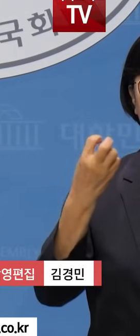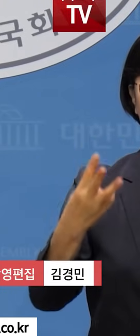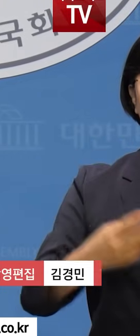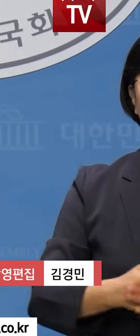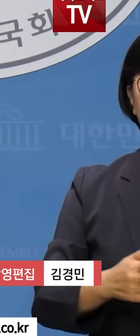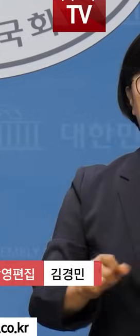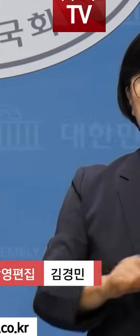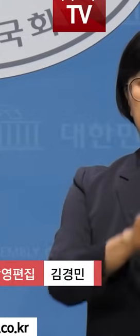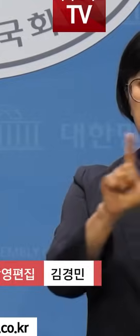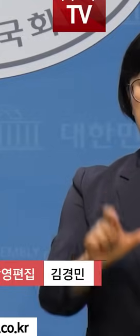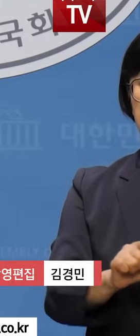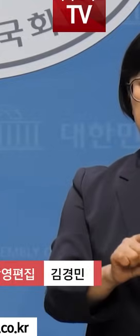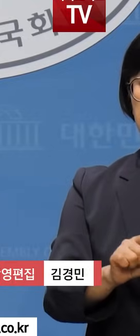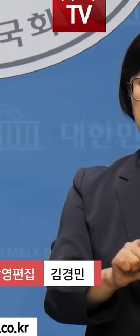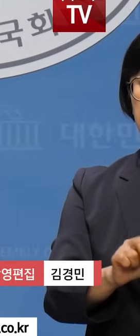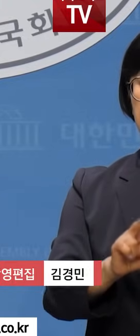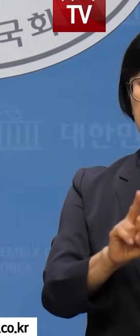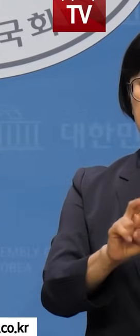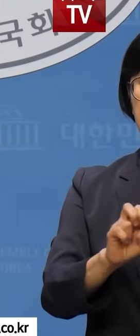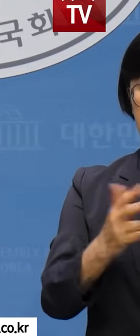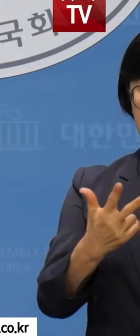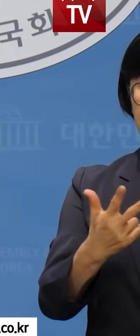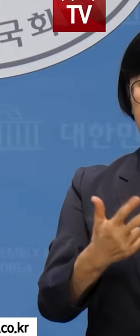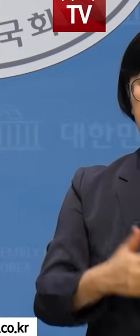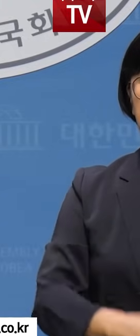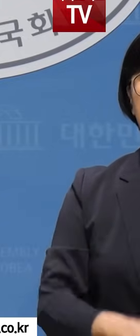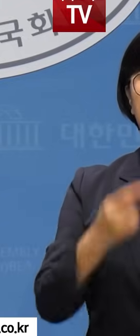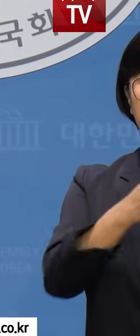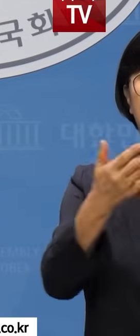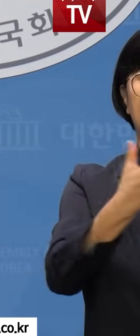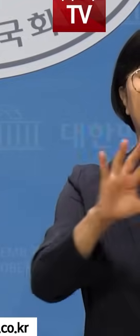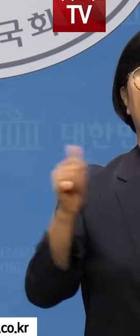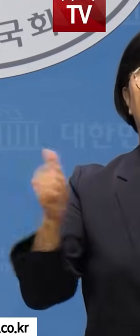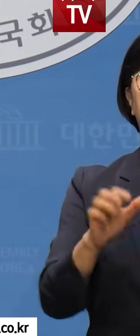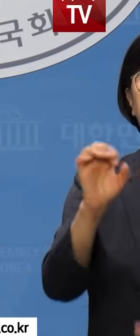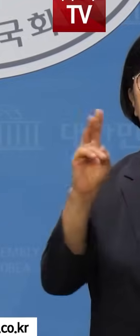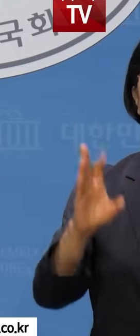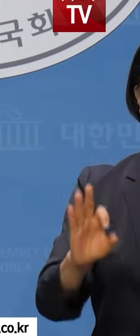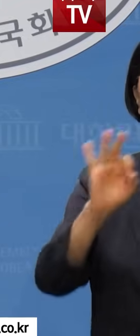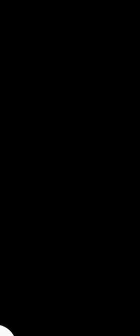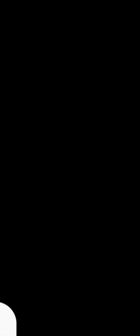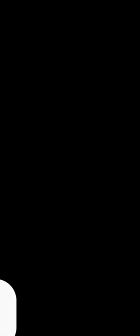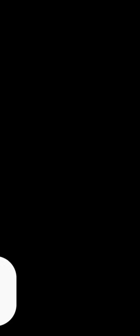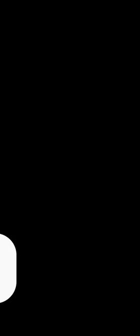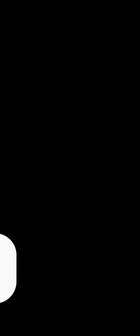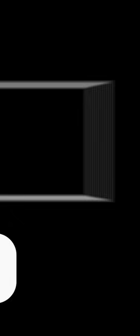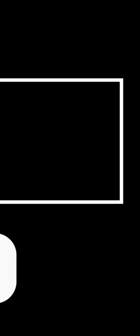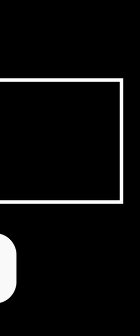2023년 12월 27일 더불어민주당 국회의원 양의원이요.